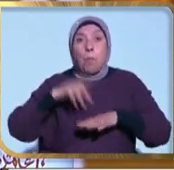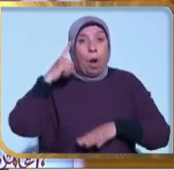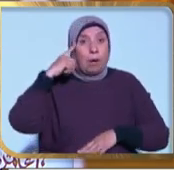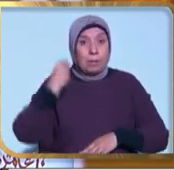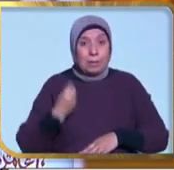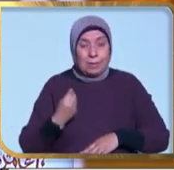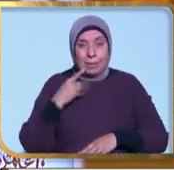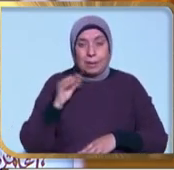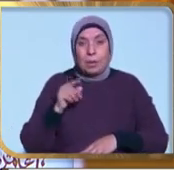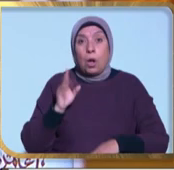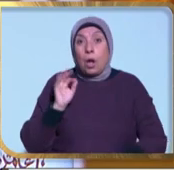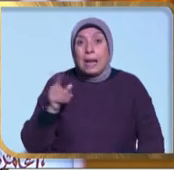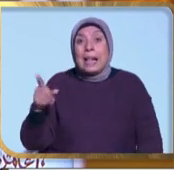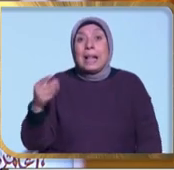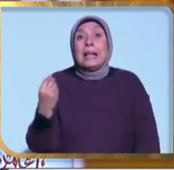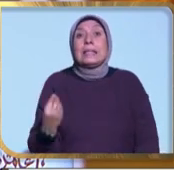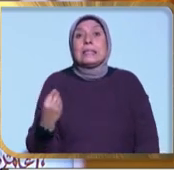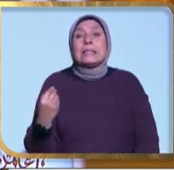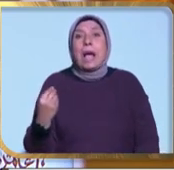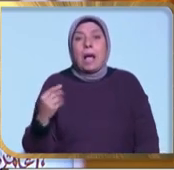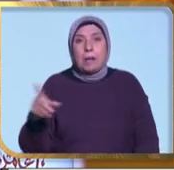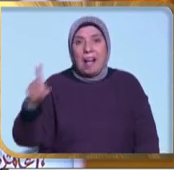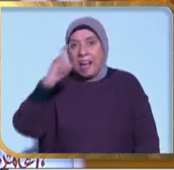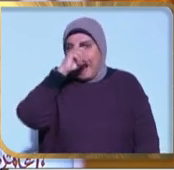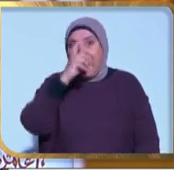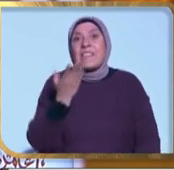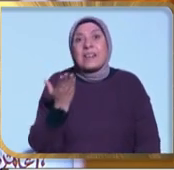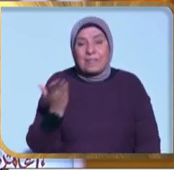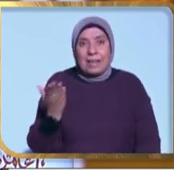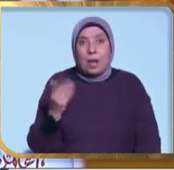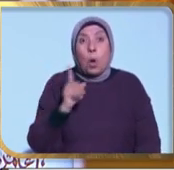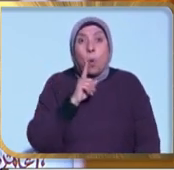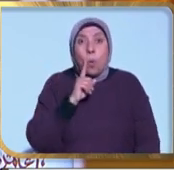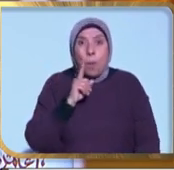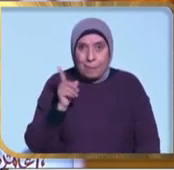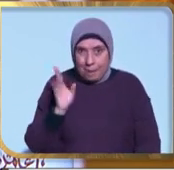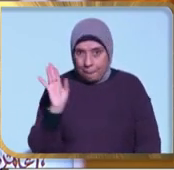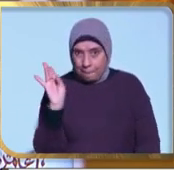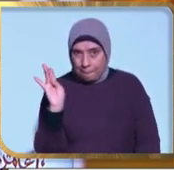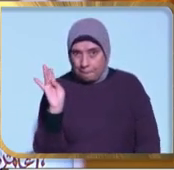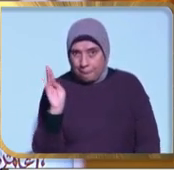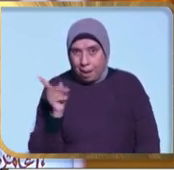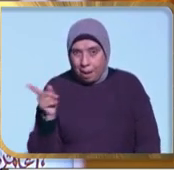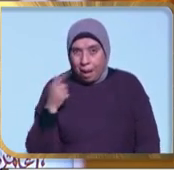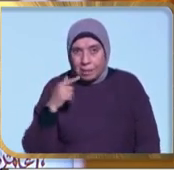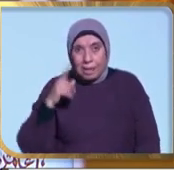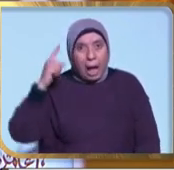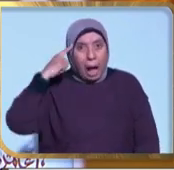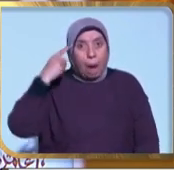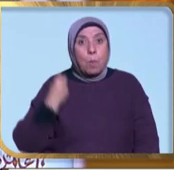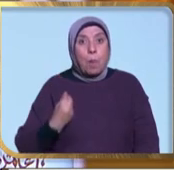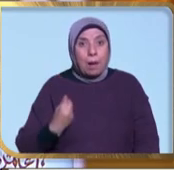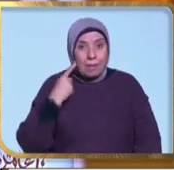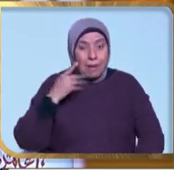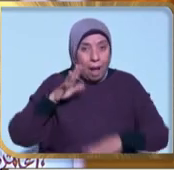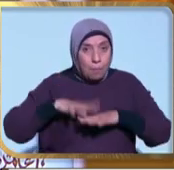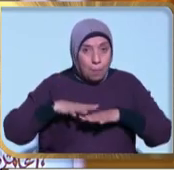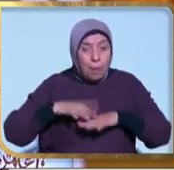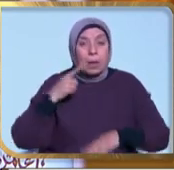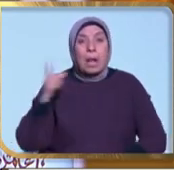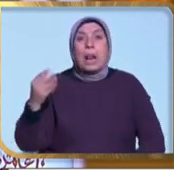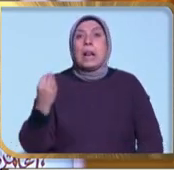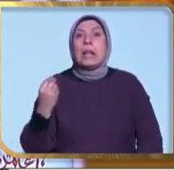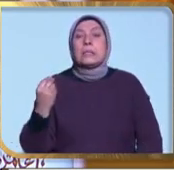ستنا اسماء كانت لسه مشركه كانت في المده اللي هي في المهادنه اللي كانت بين رسول الله صلى الله عليه